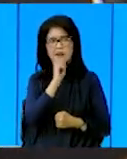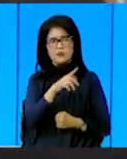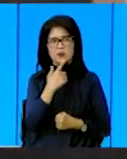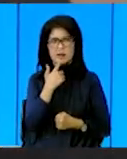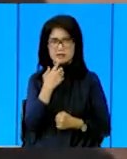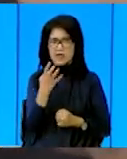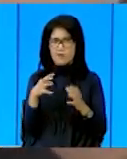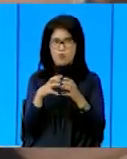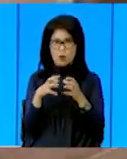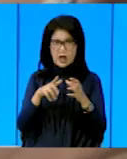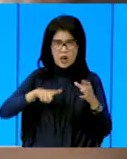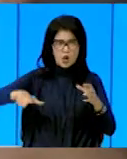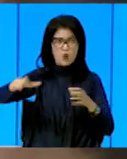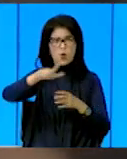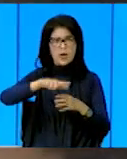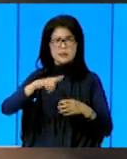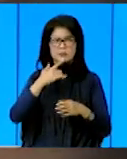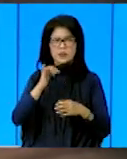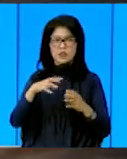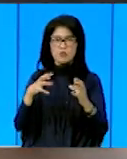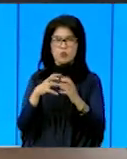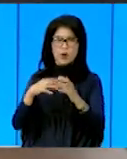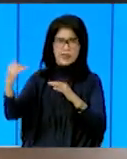lokal yang tidak kalah dengan buah impor.